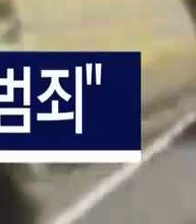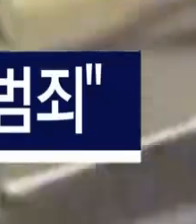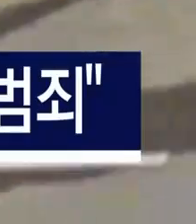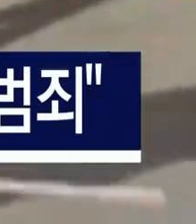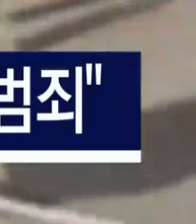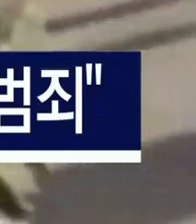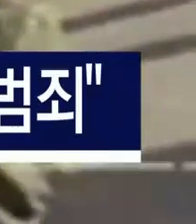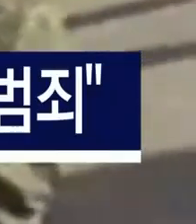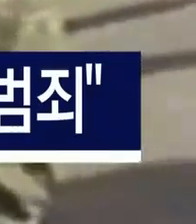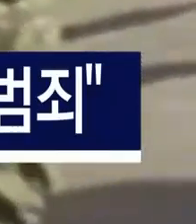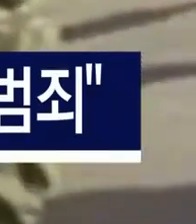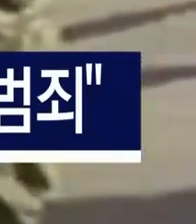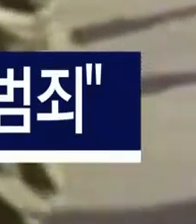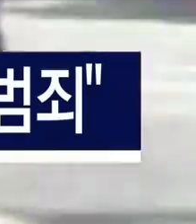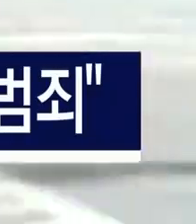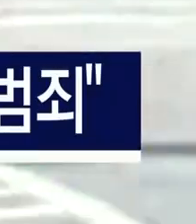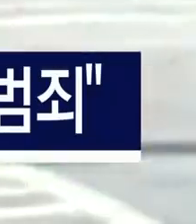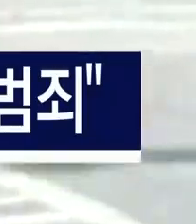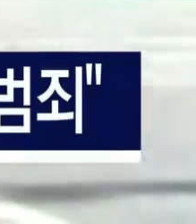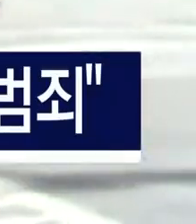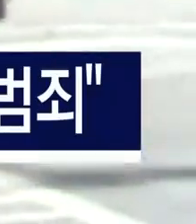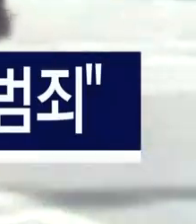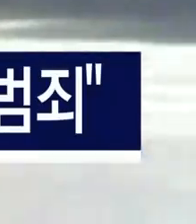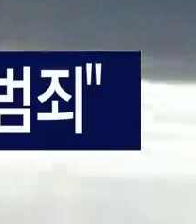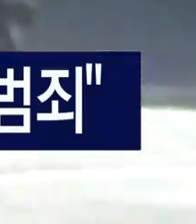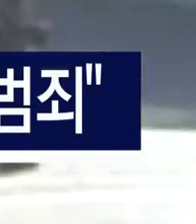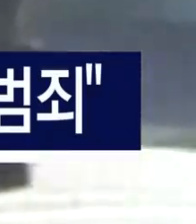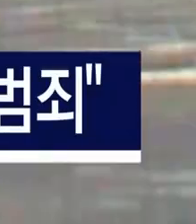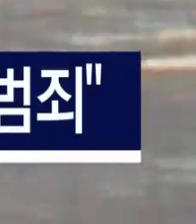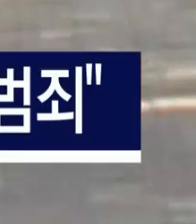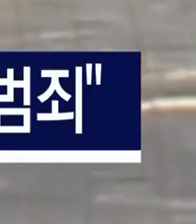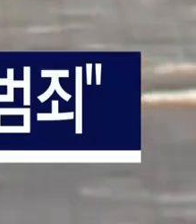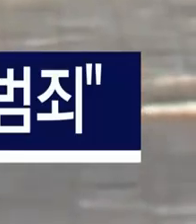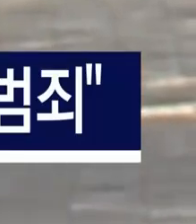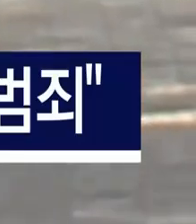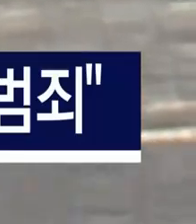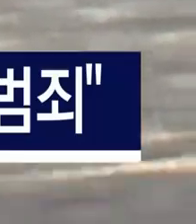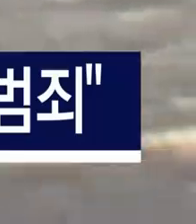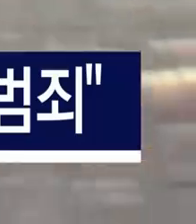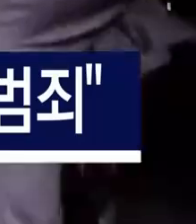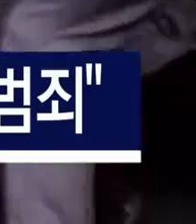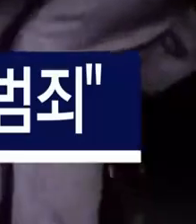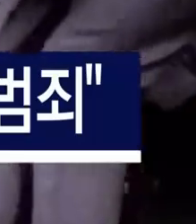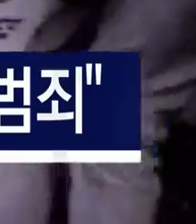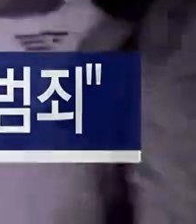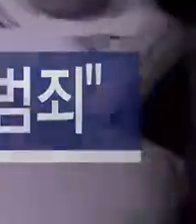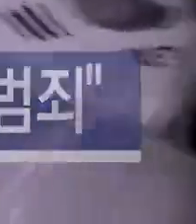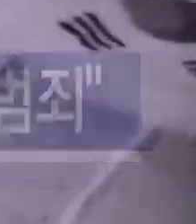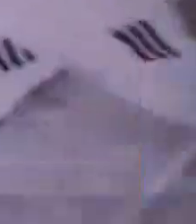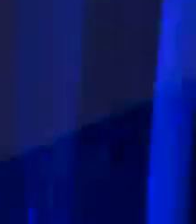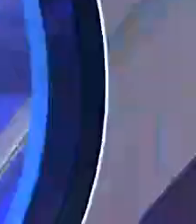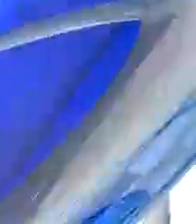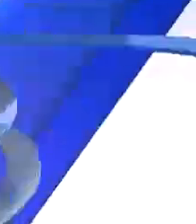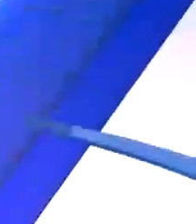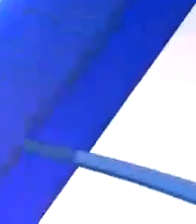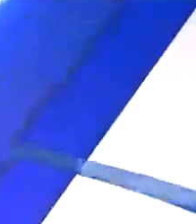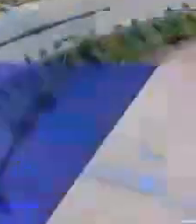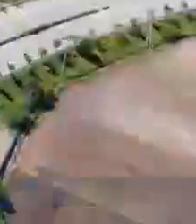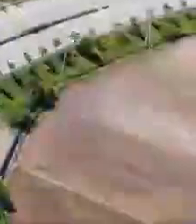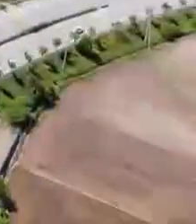의결했습니다. 광주를 봉쇄하고 시민들을 무차별 학살하는 등 반인도적 범죄에 대해 책임을 묻겠다는 겁니다.